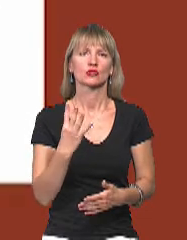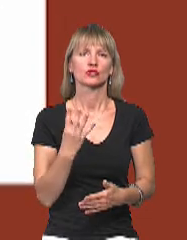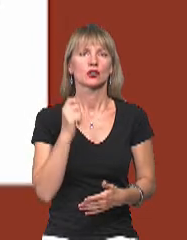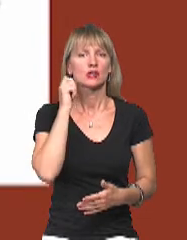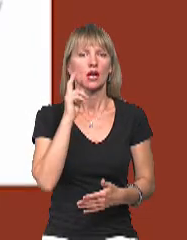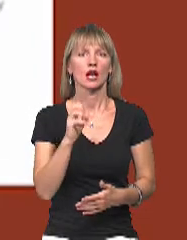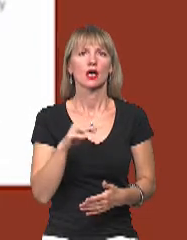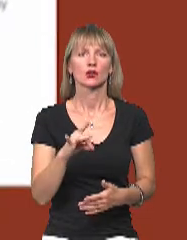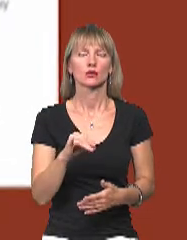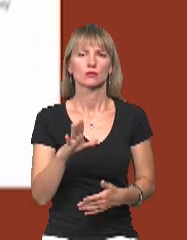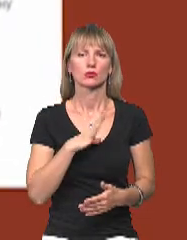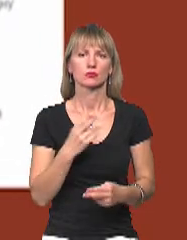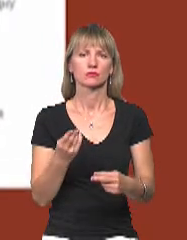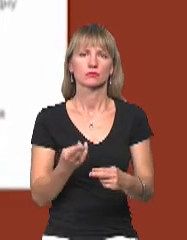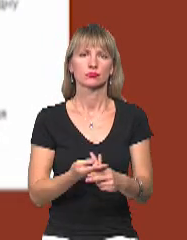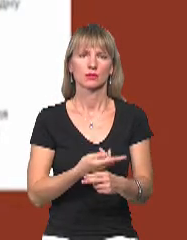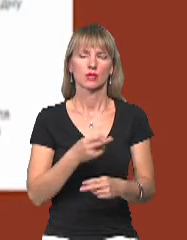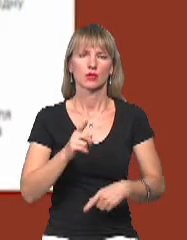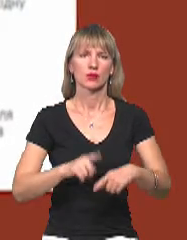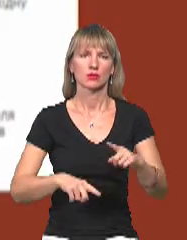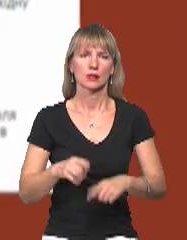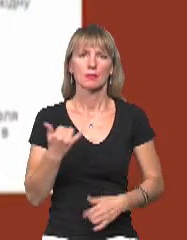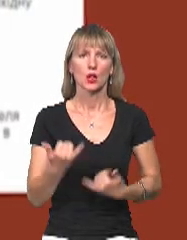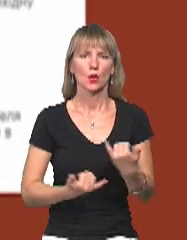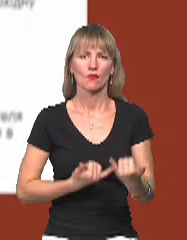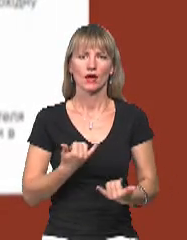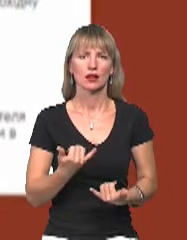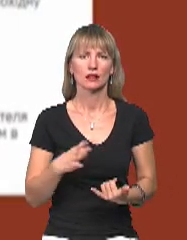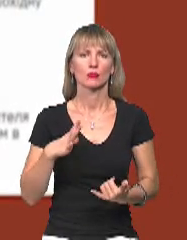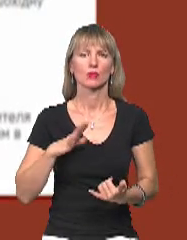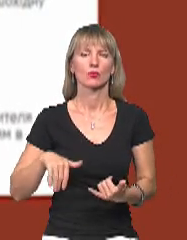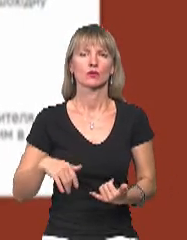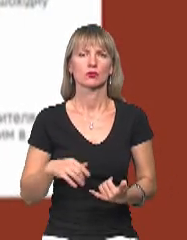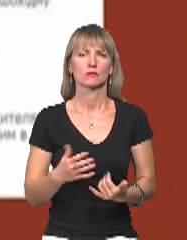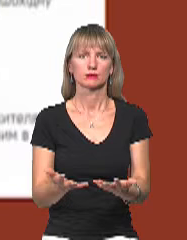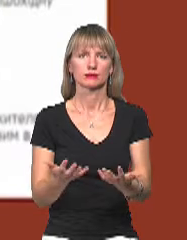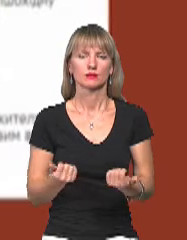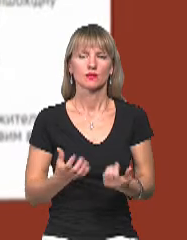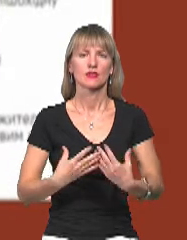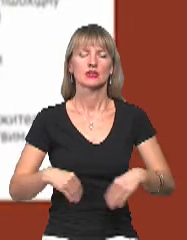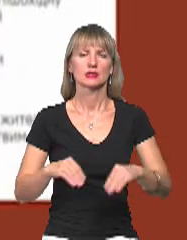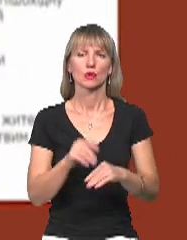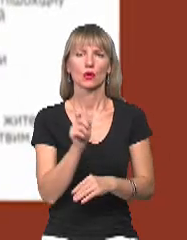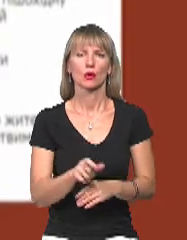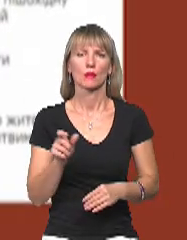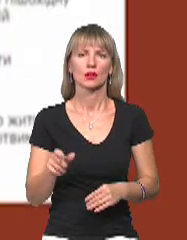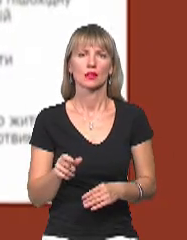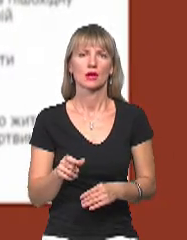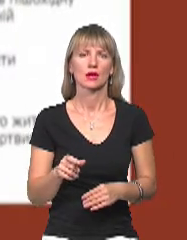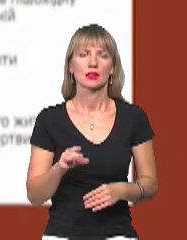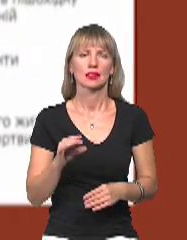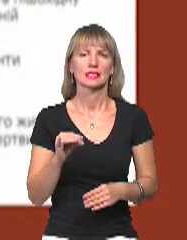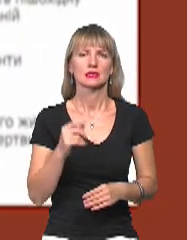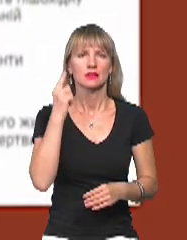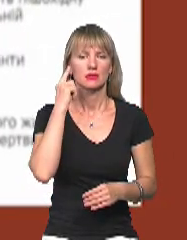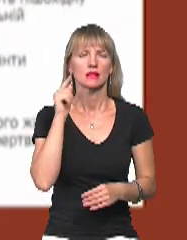Каструсю. Вони були позбавлені спочатку батьківського піклування, були потім влаштовані у сім'ю громадянки з надіями на те,